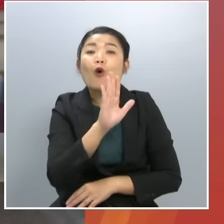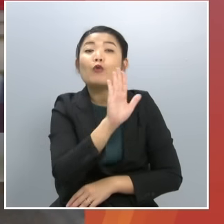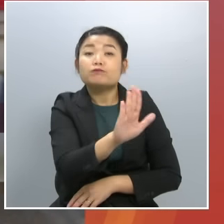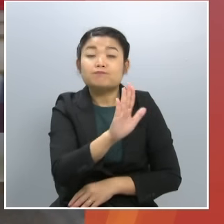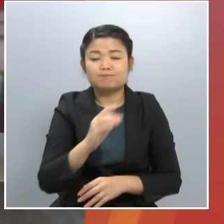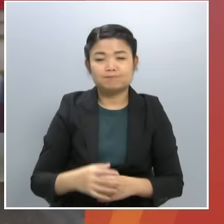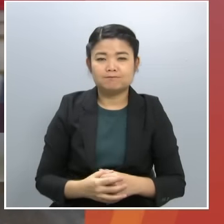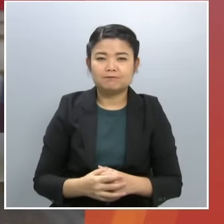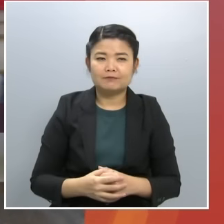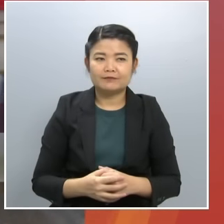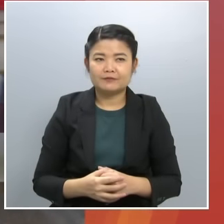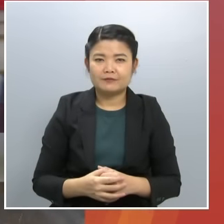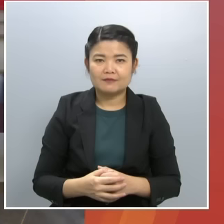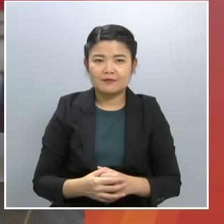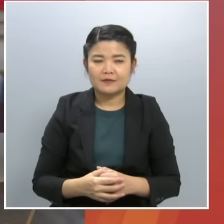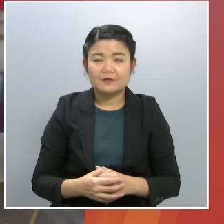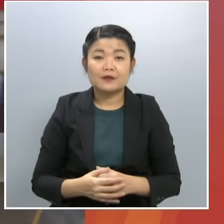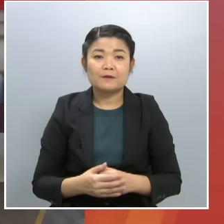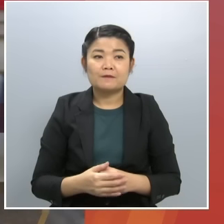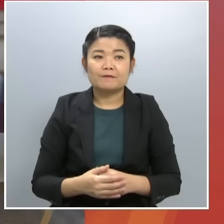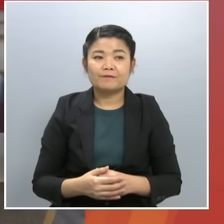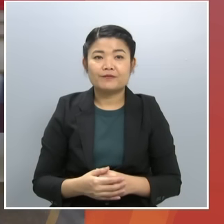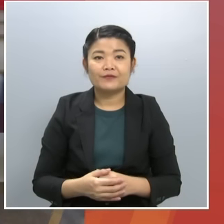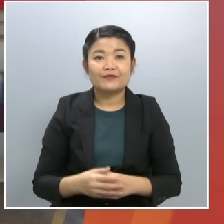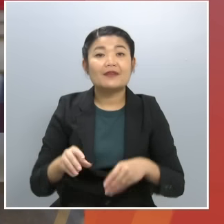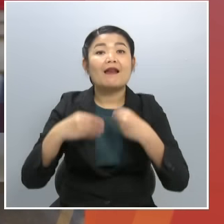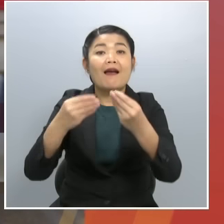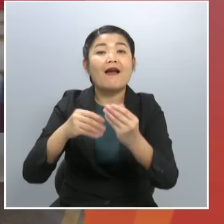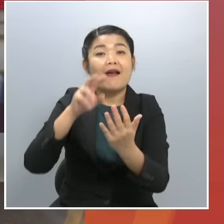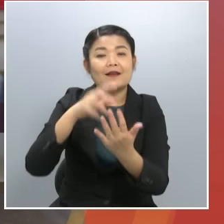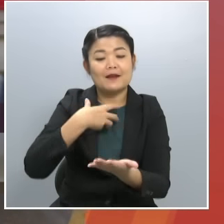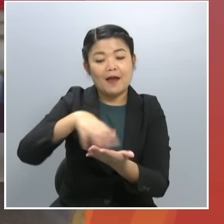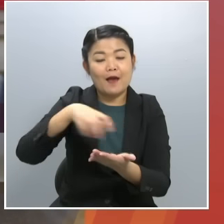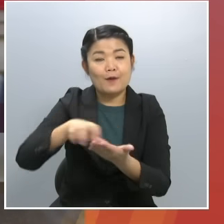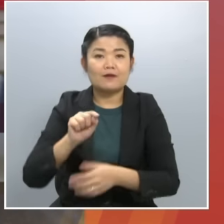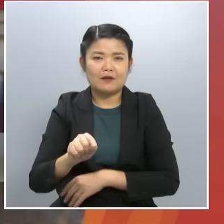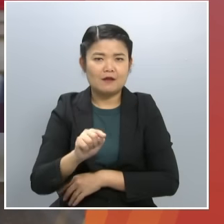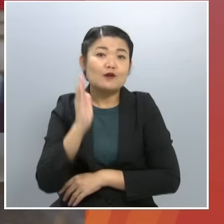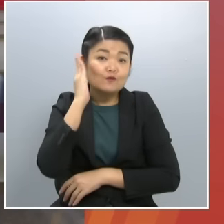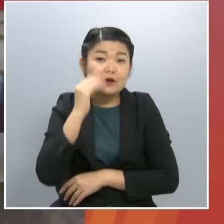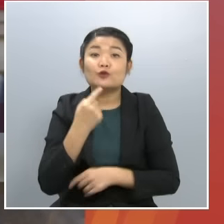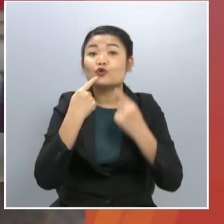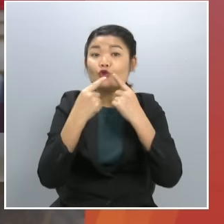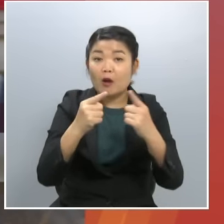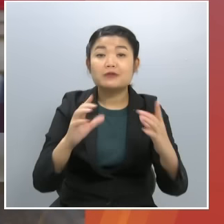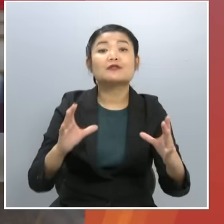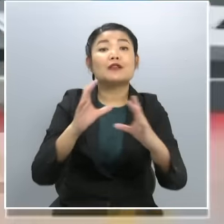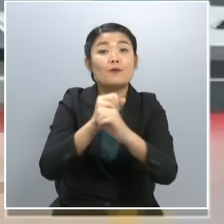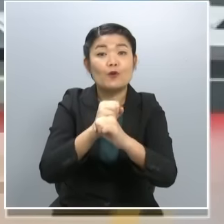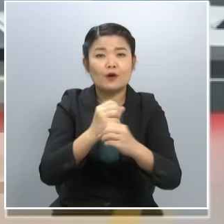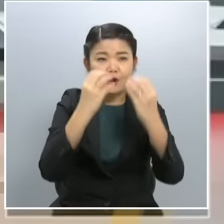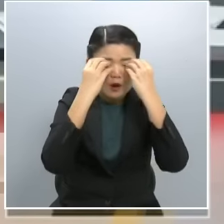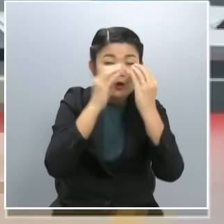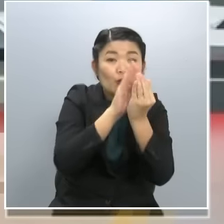นึงเมื่อวานนี้ก็เลยใช้โอกาสนี้ให้คุณหมวยอ่านแล้วก็คุณหนุ่มก็ตอบตกลงหนีตุ๊กแก่เนี่ย